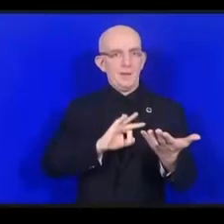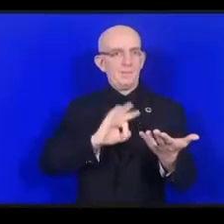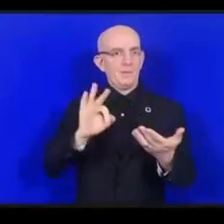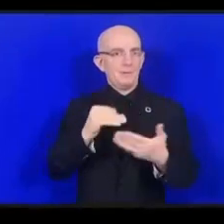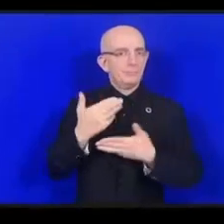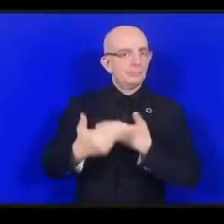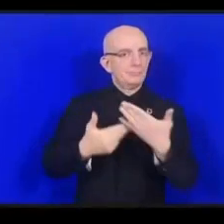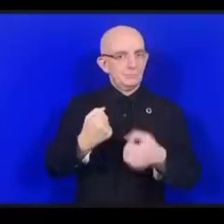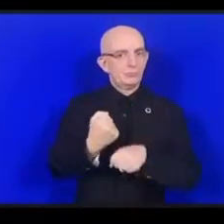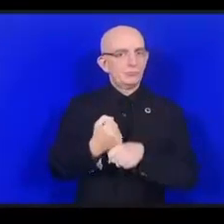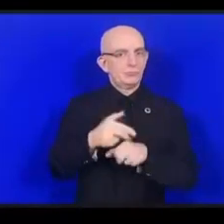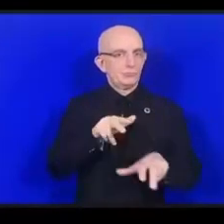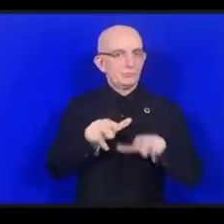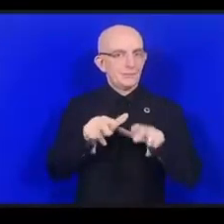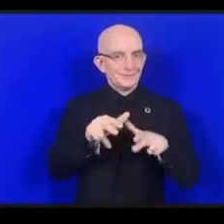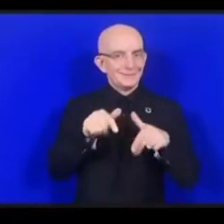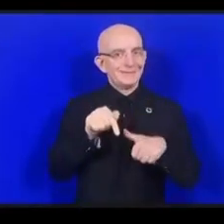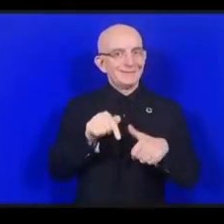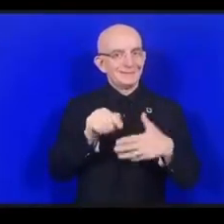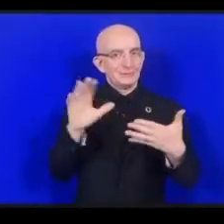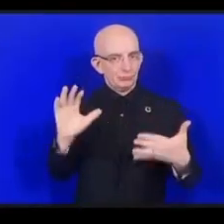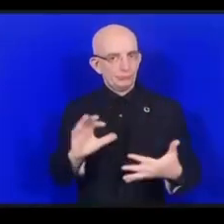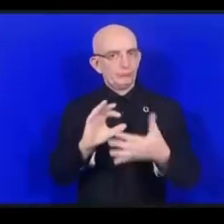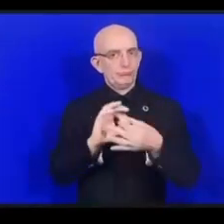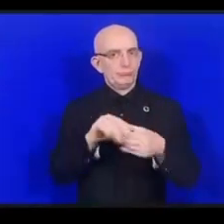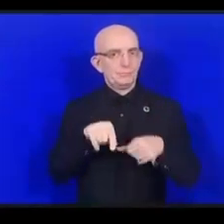来发展我们的物联网。